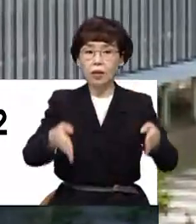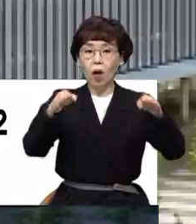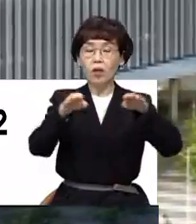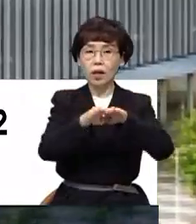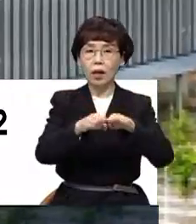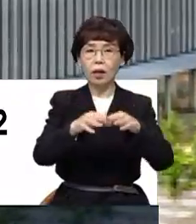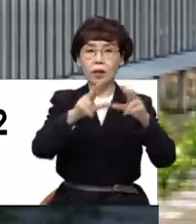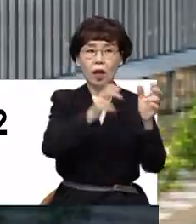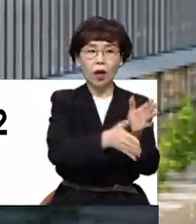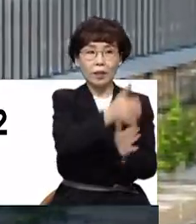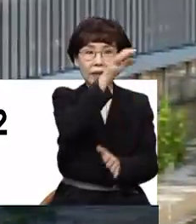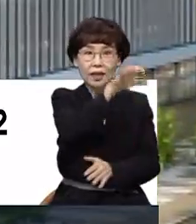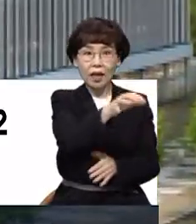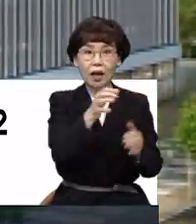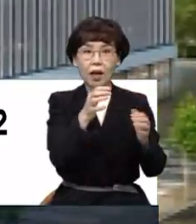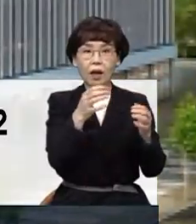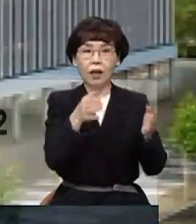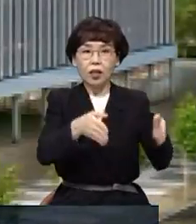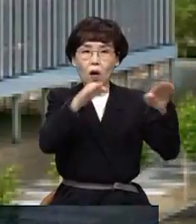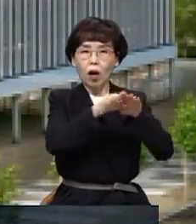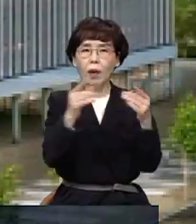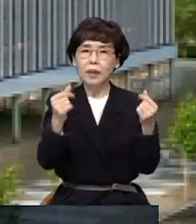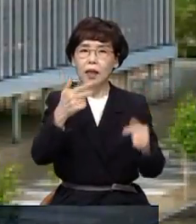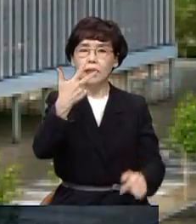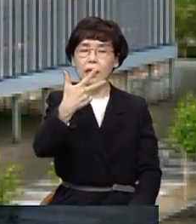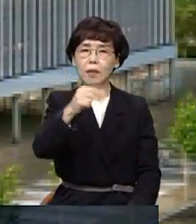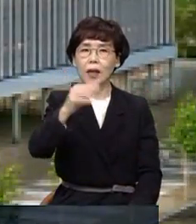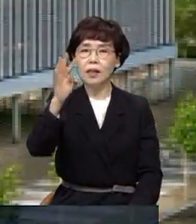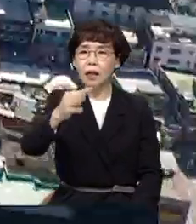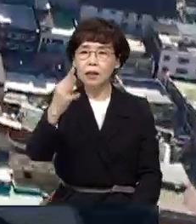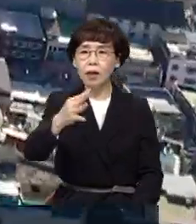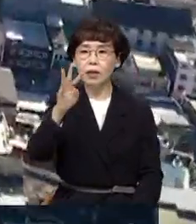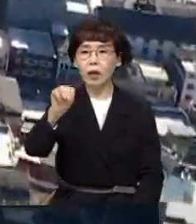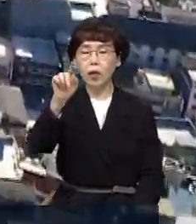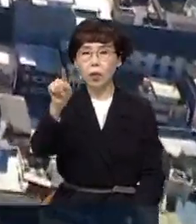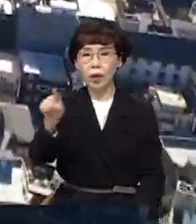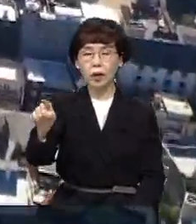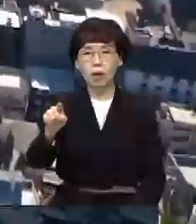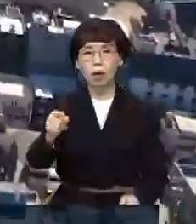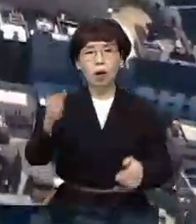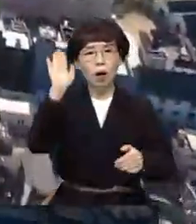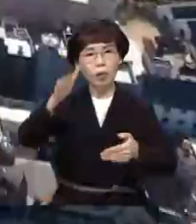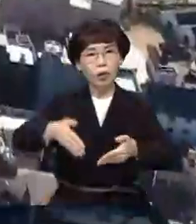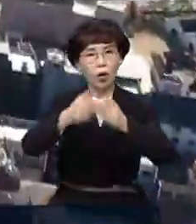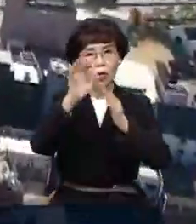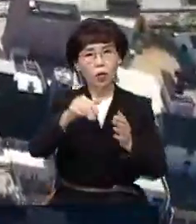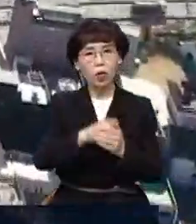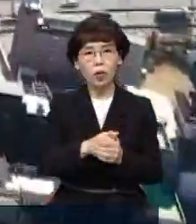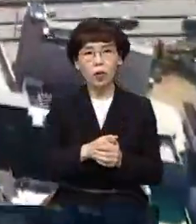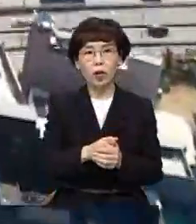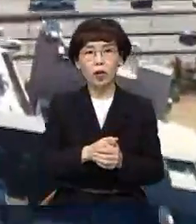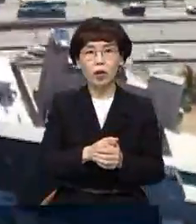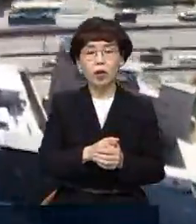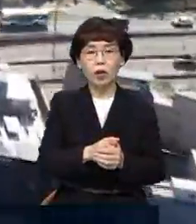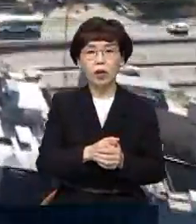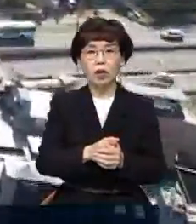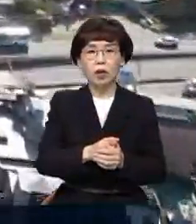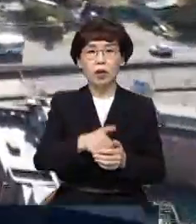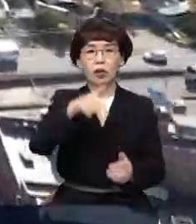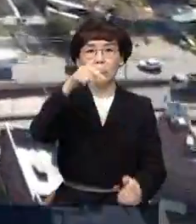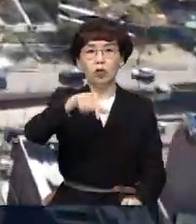성남시청 과 비슷한 7만 4천여 조금 m 예정 부지는 주교동 체 1 공영 주차장으로